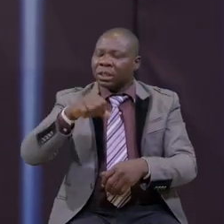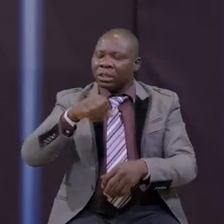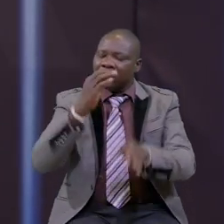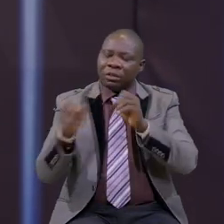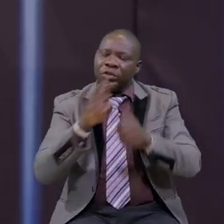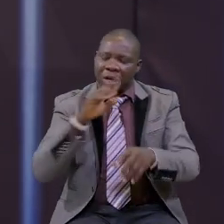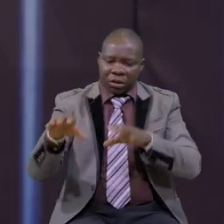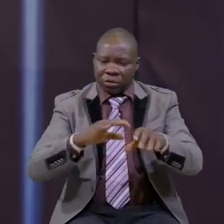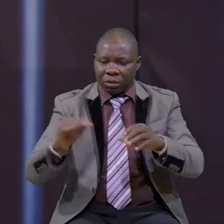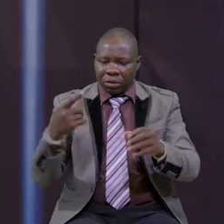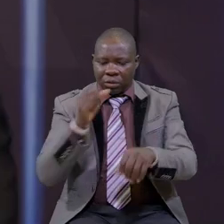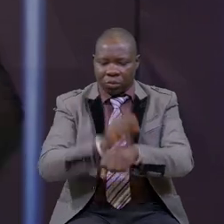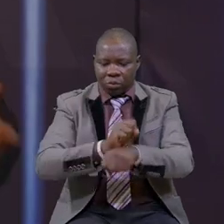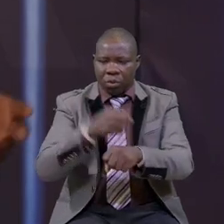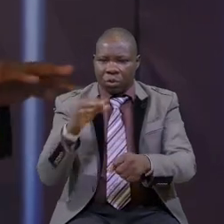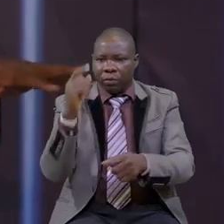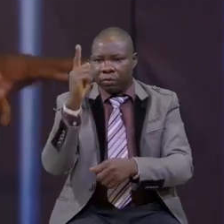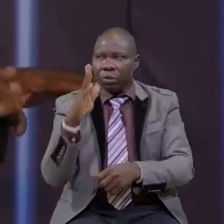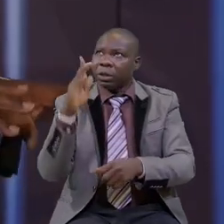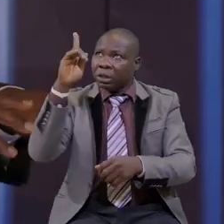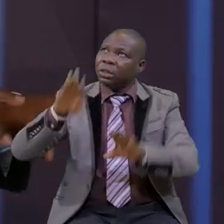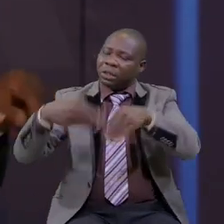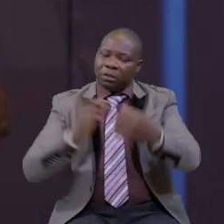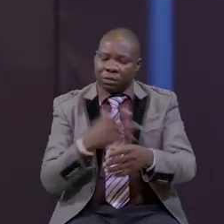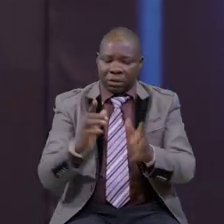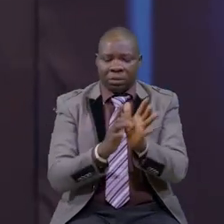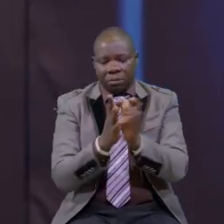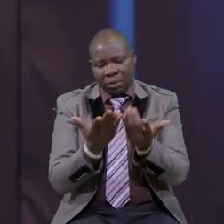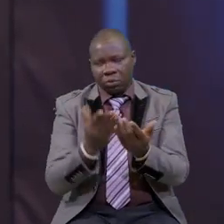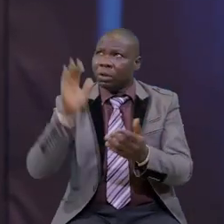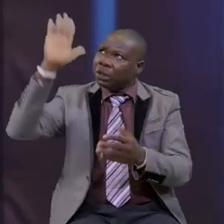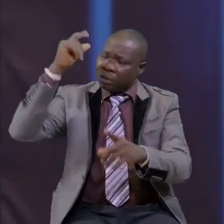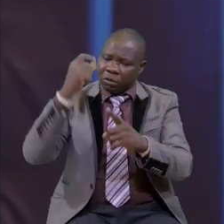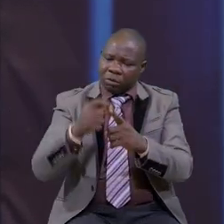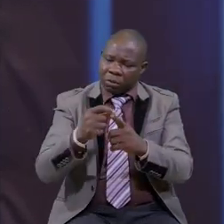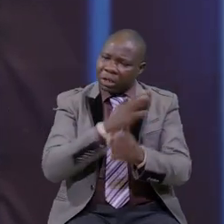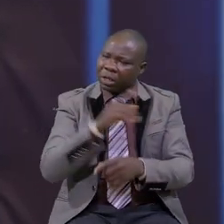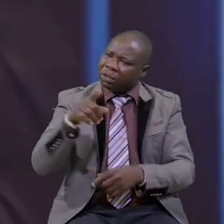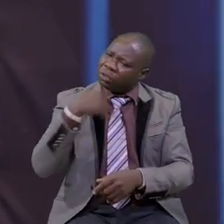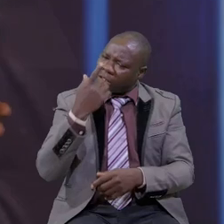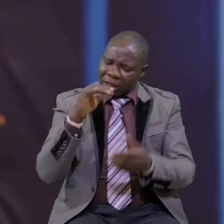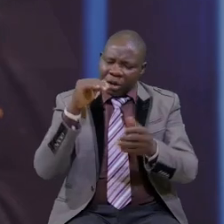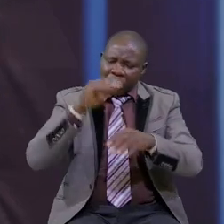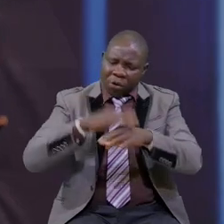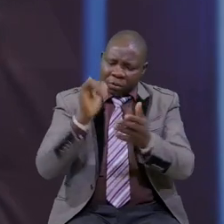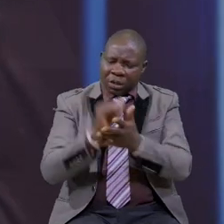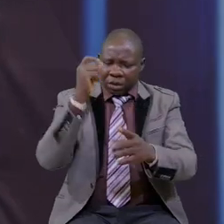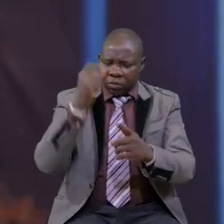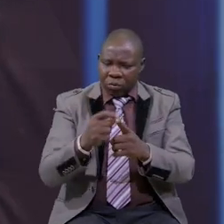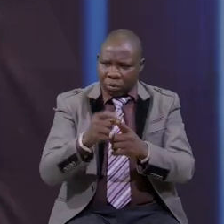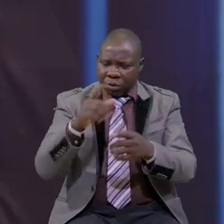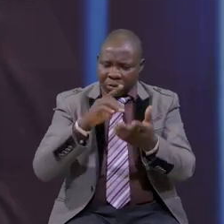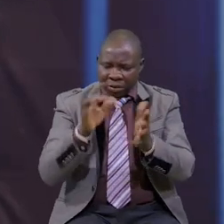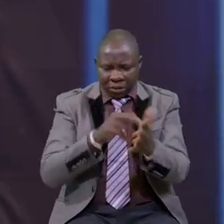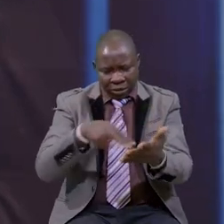donné la Bible, il nous a donné sa parole, et il dit de cette parole, lis cette parole, crois en cette Bible, applique